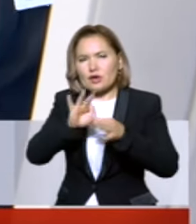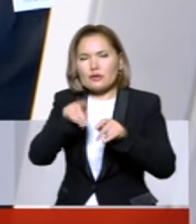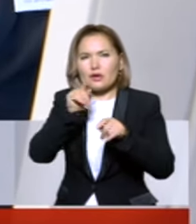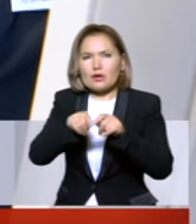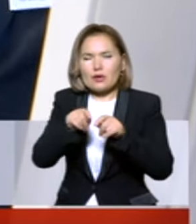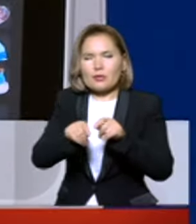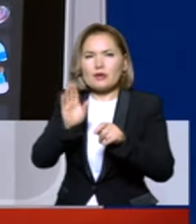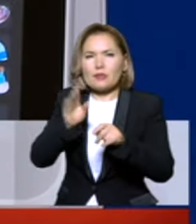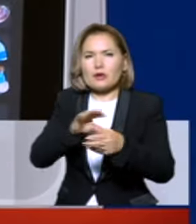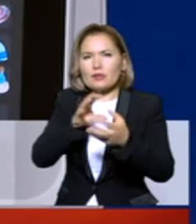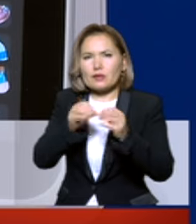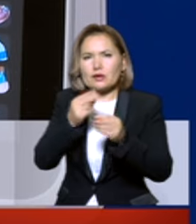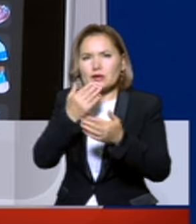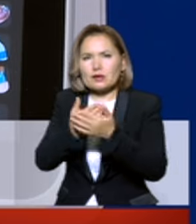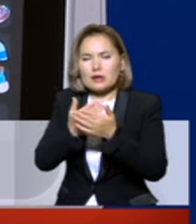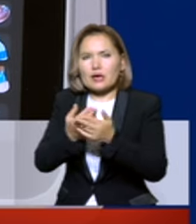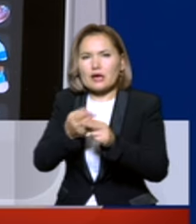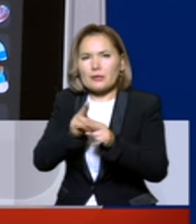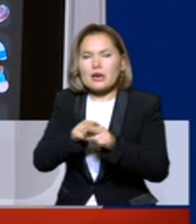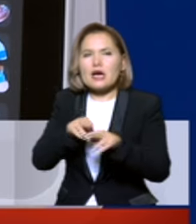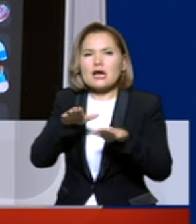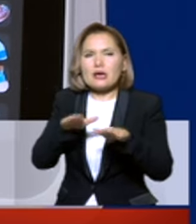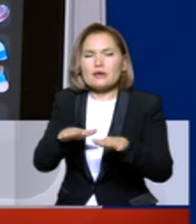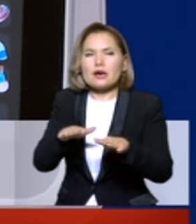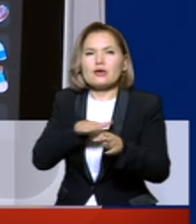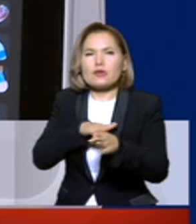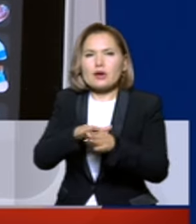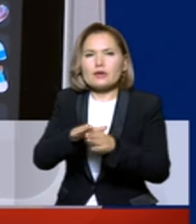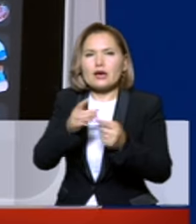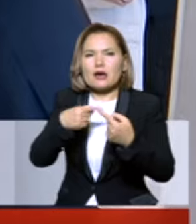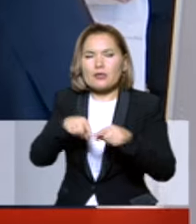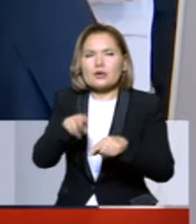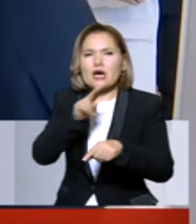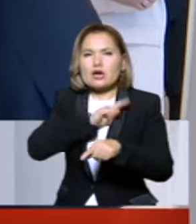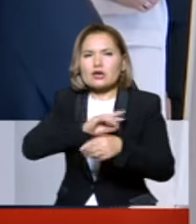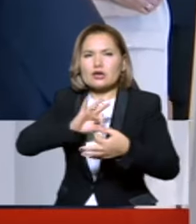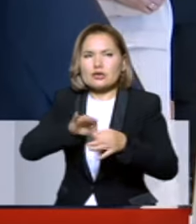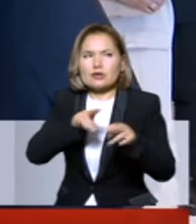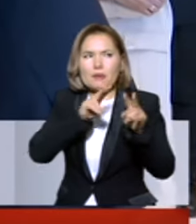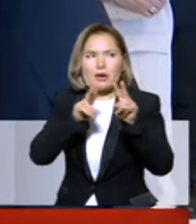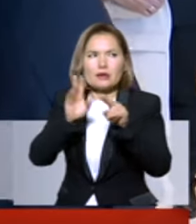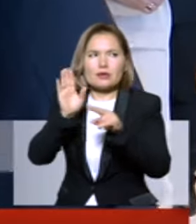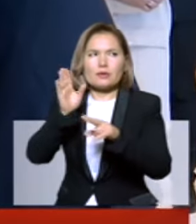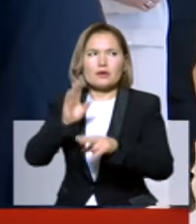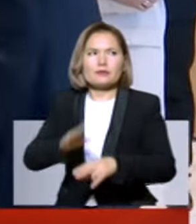талдау жүргізіледі. Көрсеткіштерге қарап жергілікті атқарушы органдардың жұмысы бағаланады.